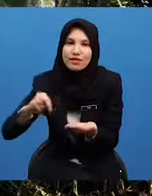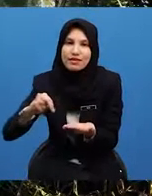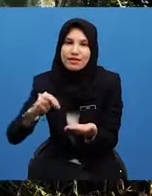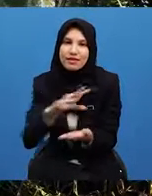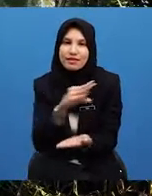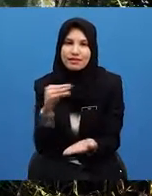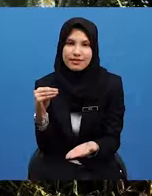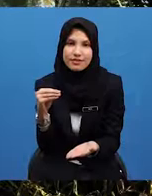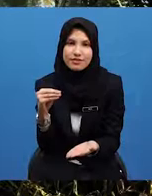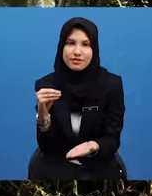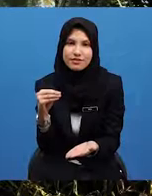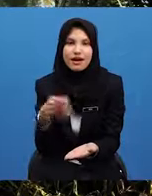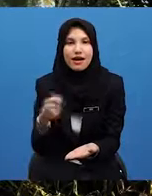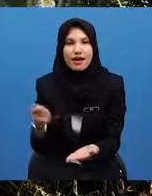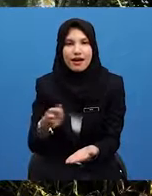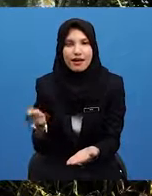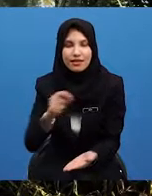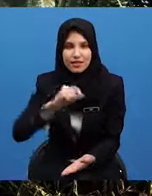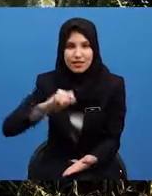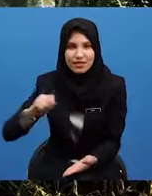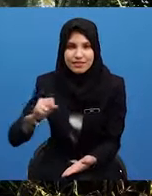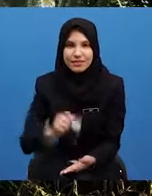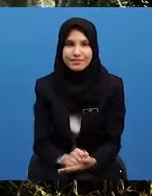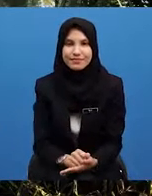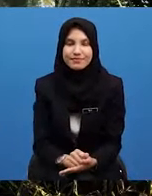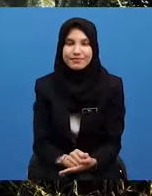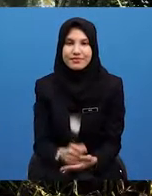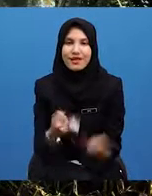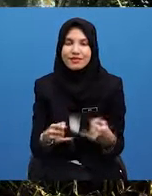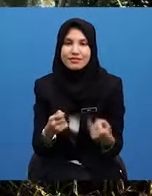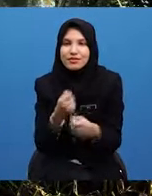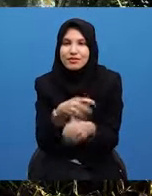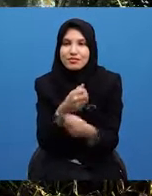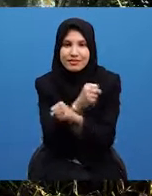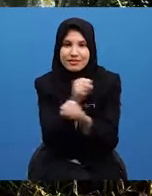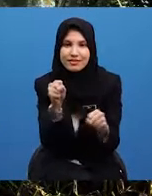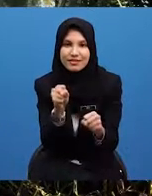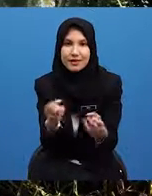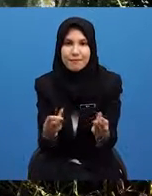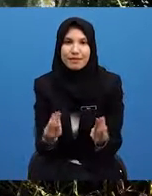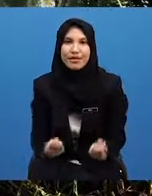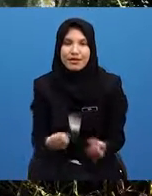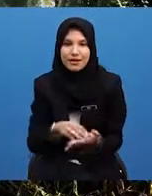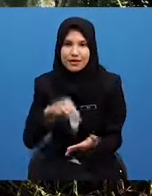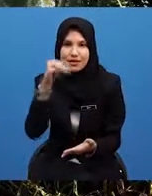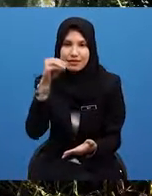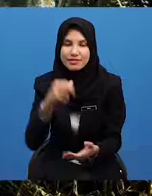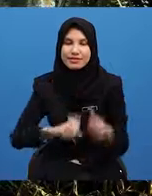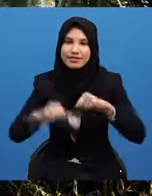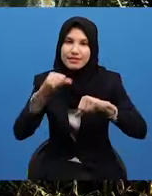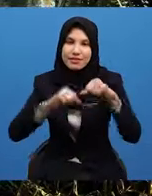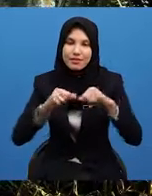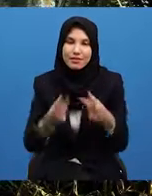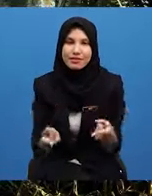dan juga alat-alat tulis. Jika sudah bersedia, jom belajar sains